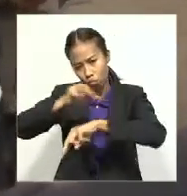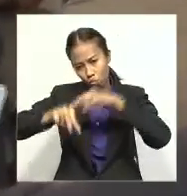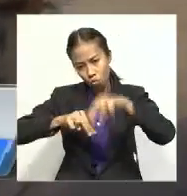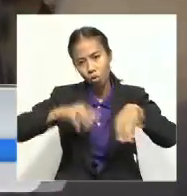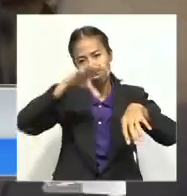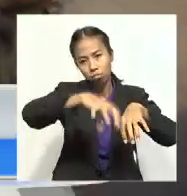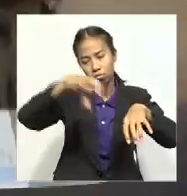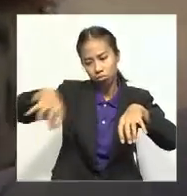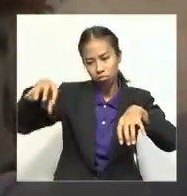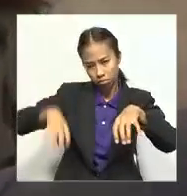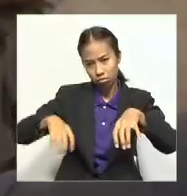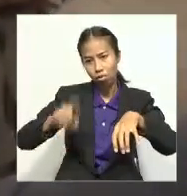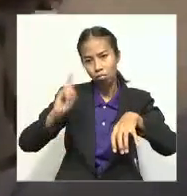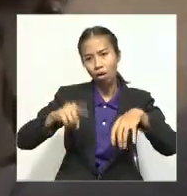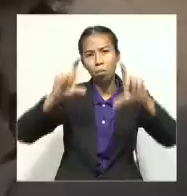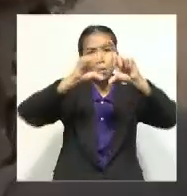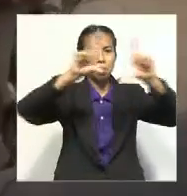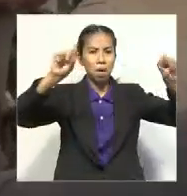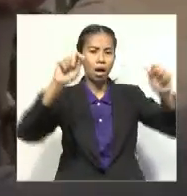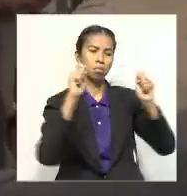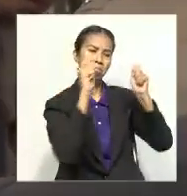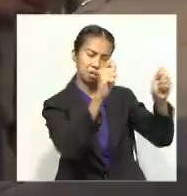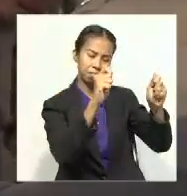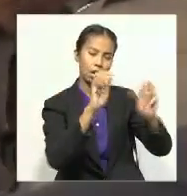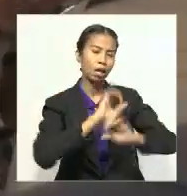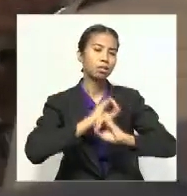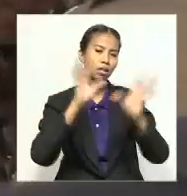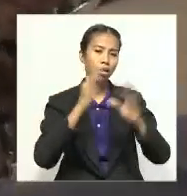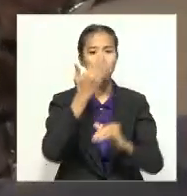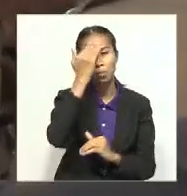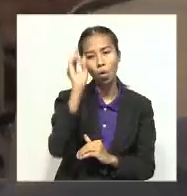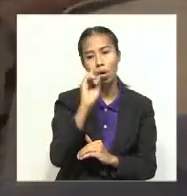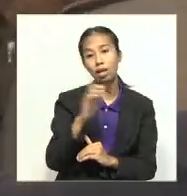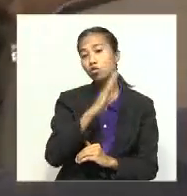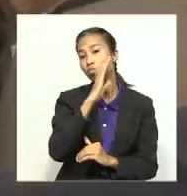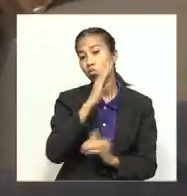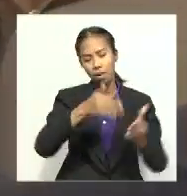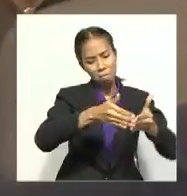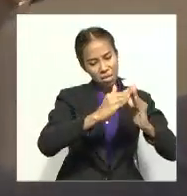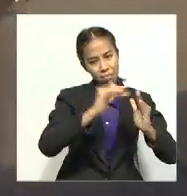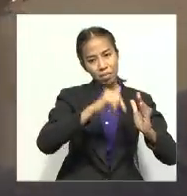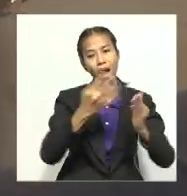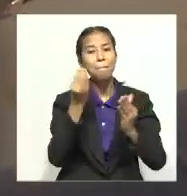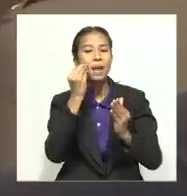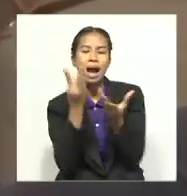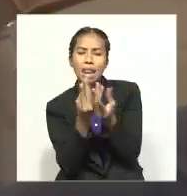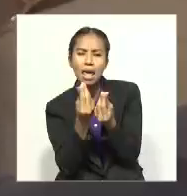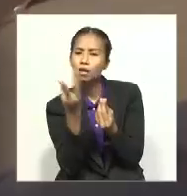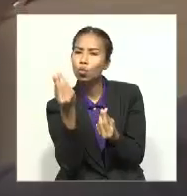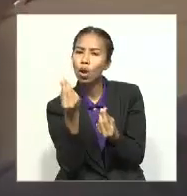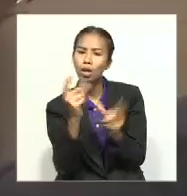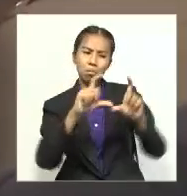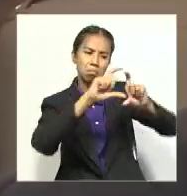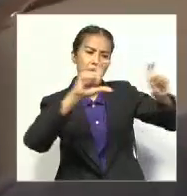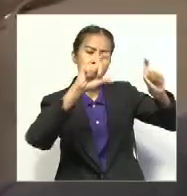ๆให้มีป้ายหรืออย่างน้อยก็ต้องมีเลขบ้านตามกฎหมายนะครับเพราะว่าการขออนุญาตปลูกสร้างก็ต้องมีเลขบ้านอันนี้คงจะหลบไม่อยากให้ใ